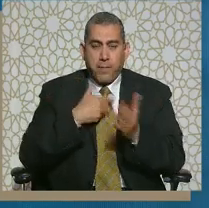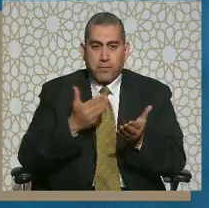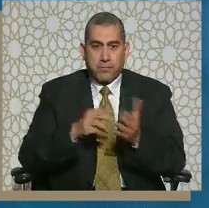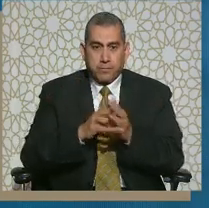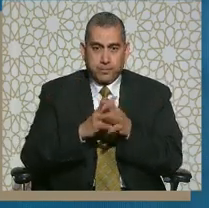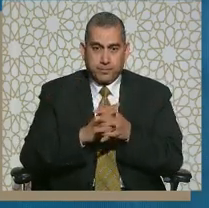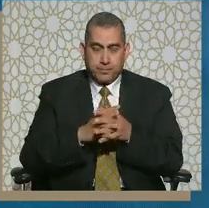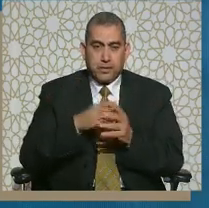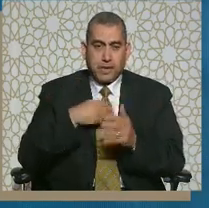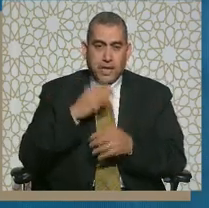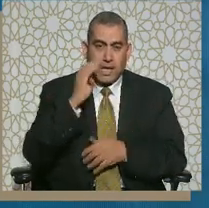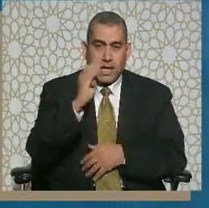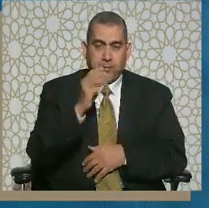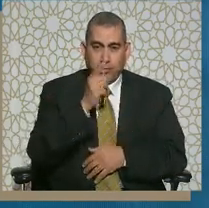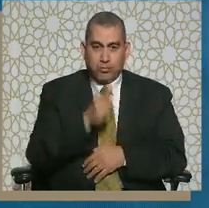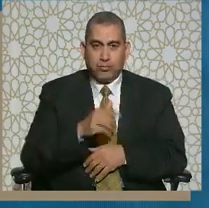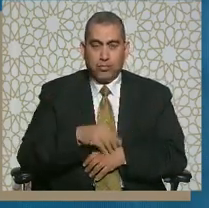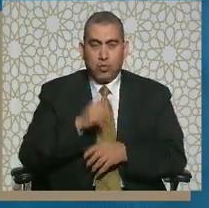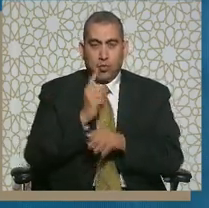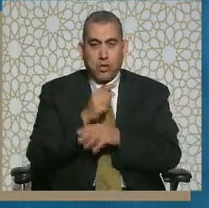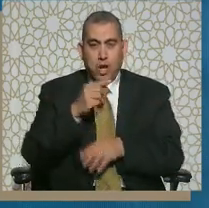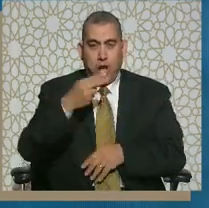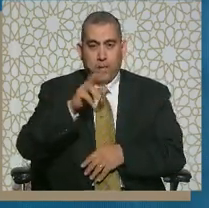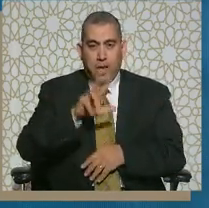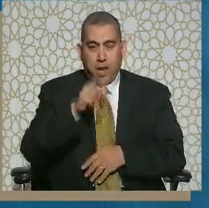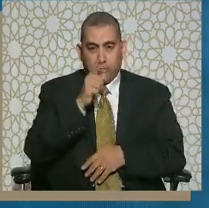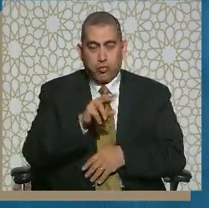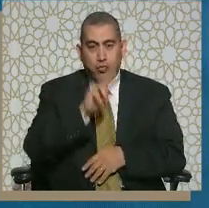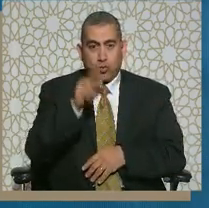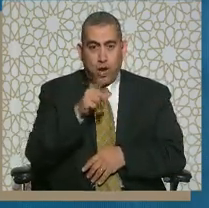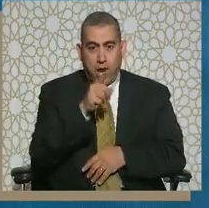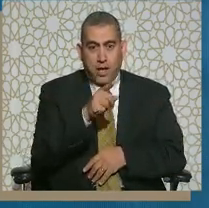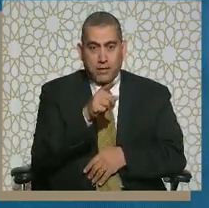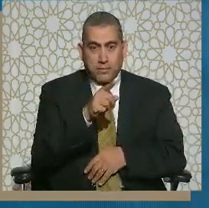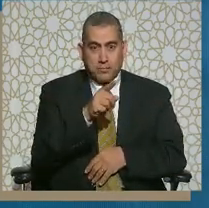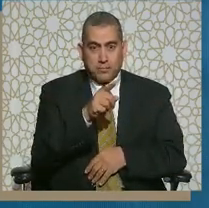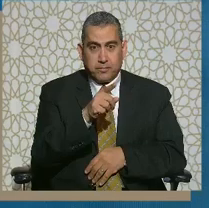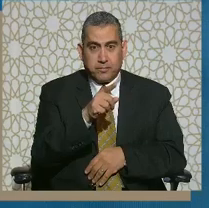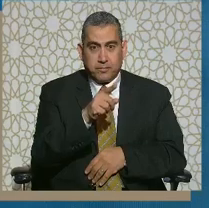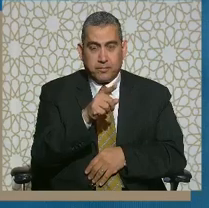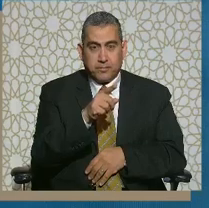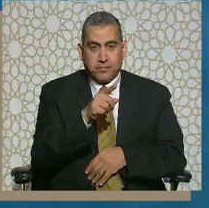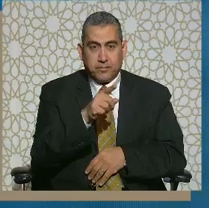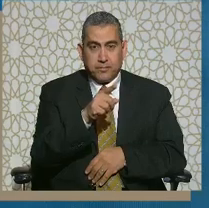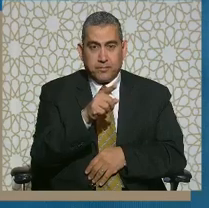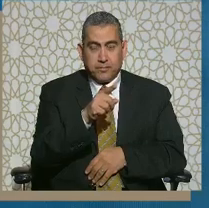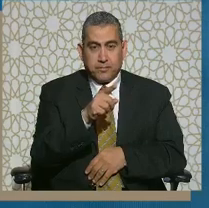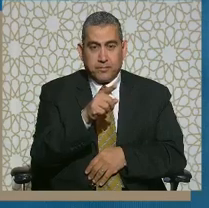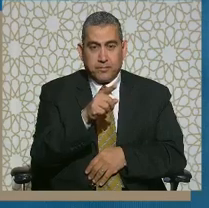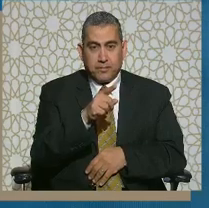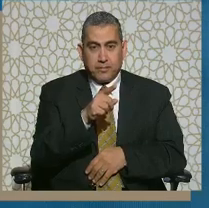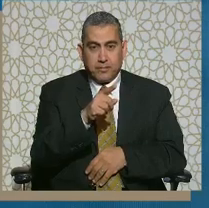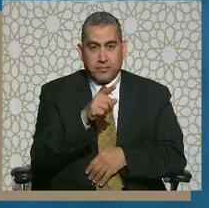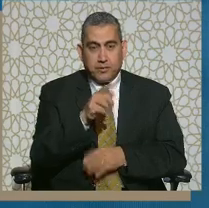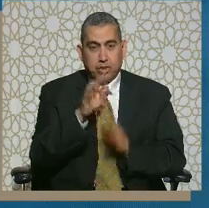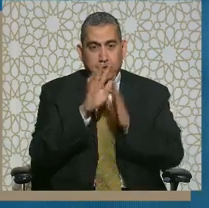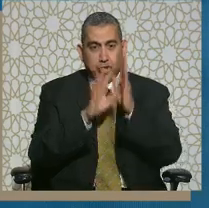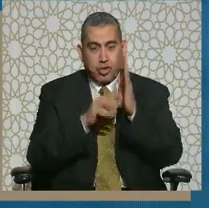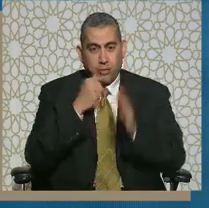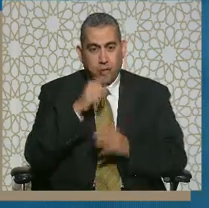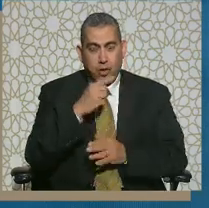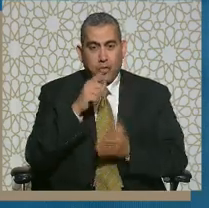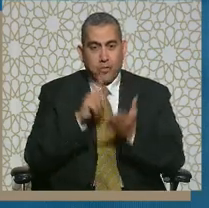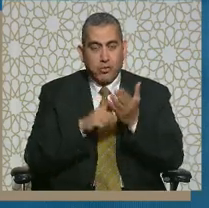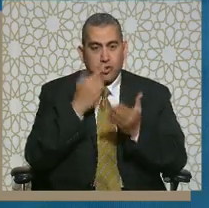الله طيب استاذ عبد الله اللي حضرتك بتسالني عليه دوت مش مش حكم شرعي قد ما هو